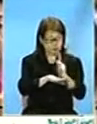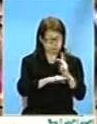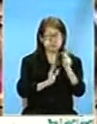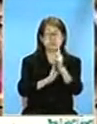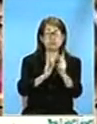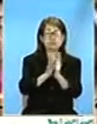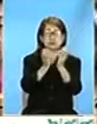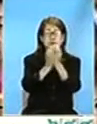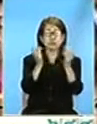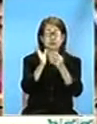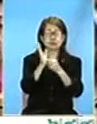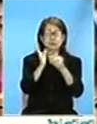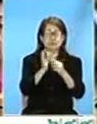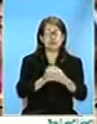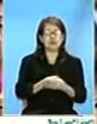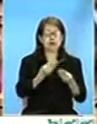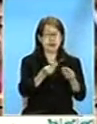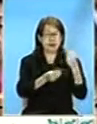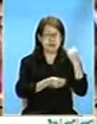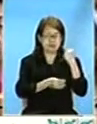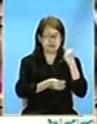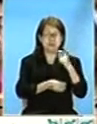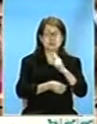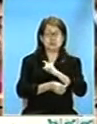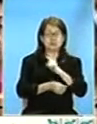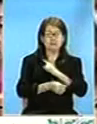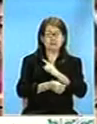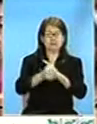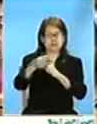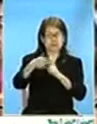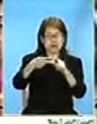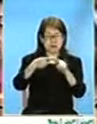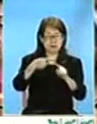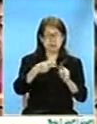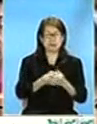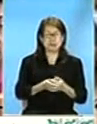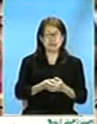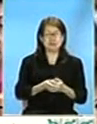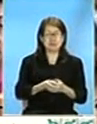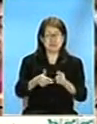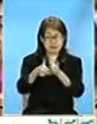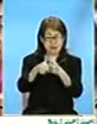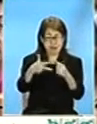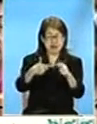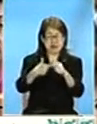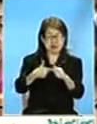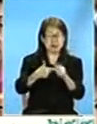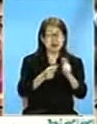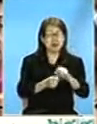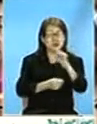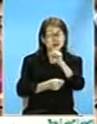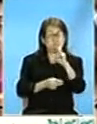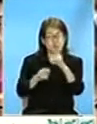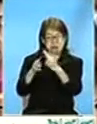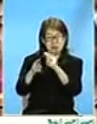บับนี้ยังมีอำนาจหน้าที่อีก2ข้อครับดังนั้นสว.ที่มาจากการสรรหาห